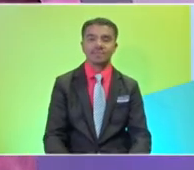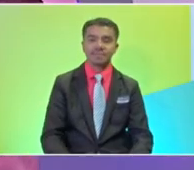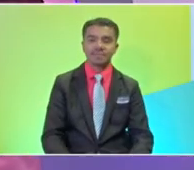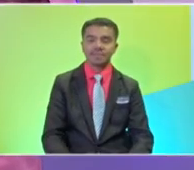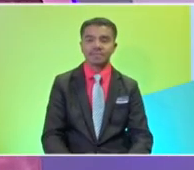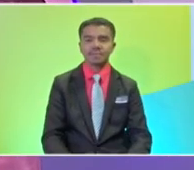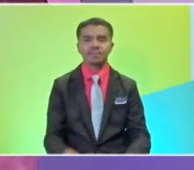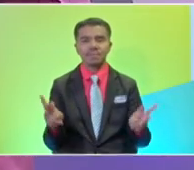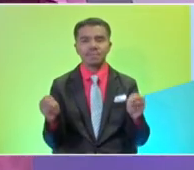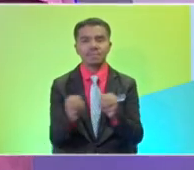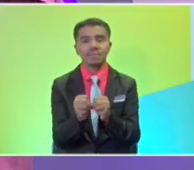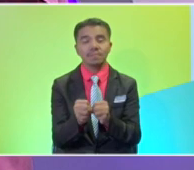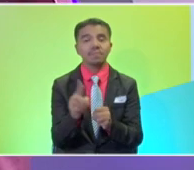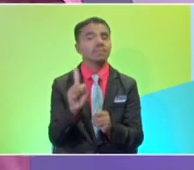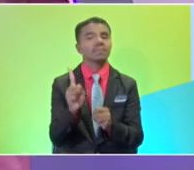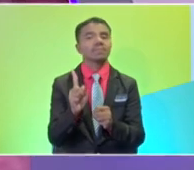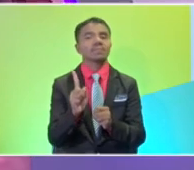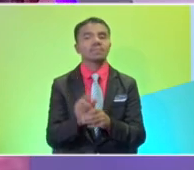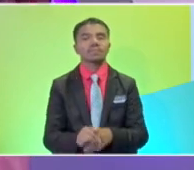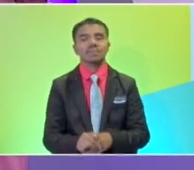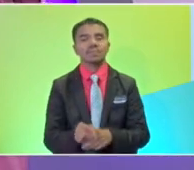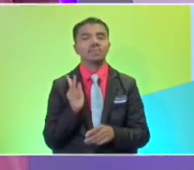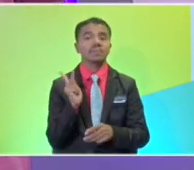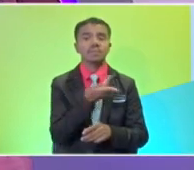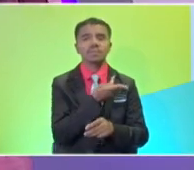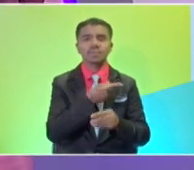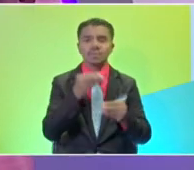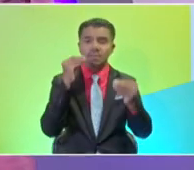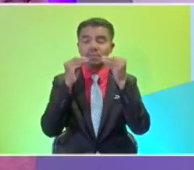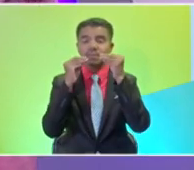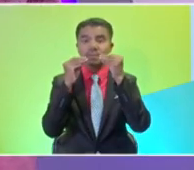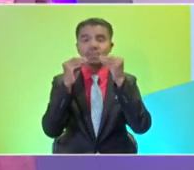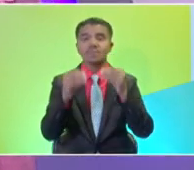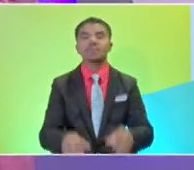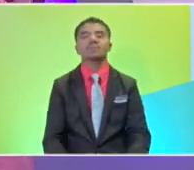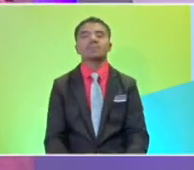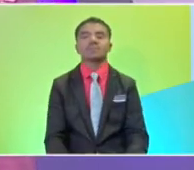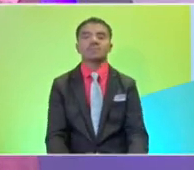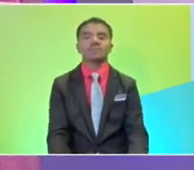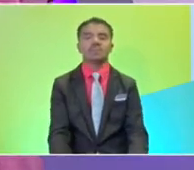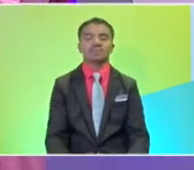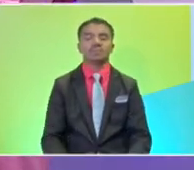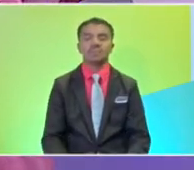Bagaimanakah turkut tadris Bagaimana nak mengajar maharatul qiraah W maharatul